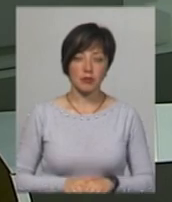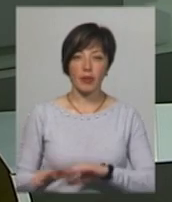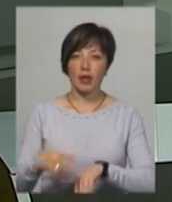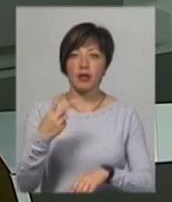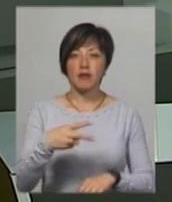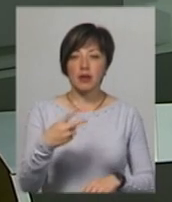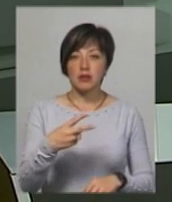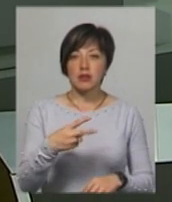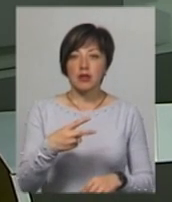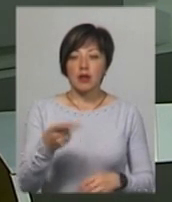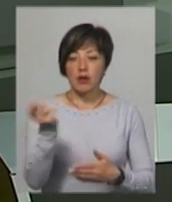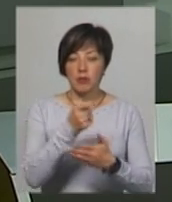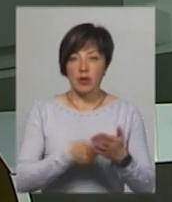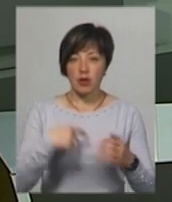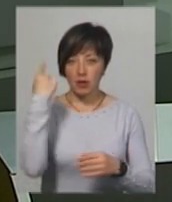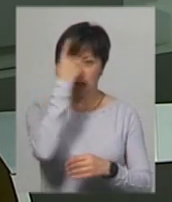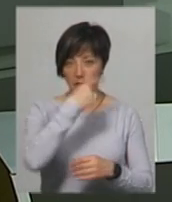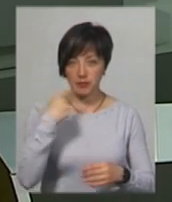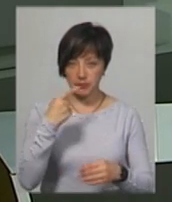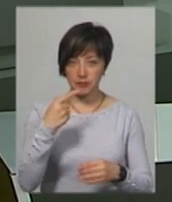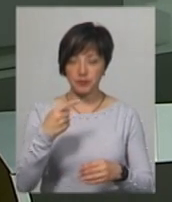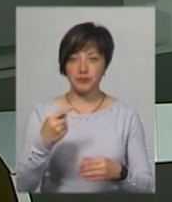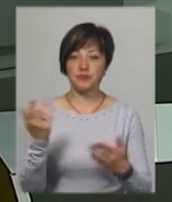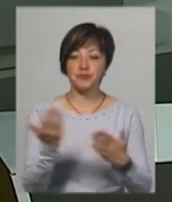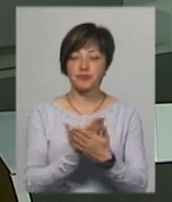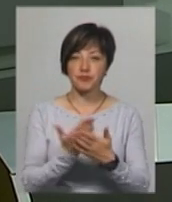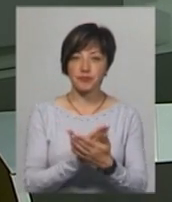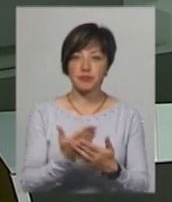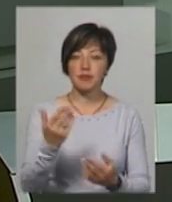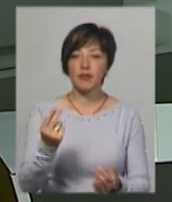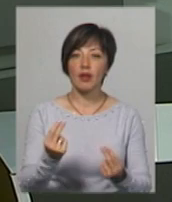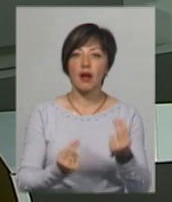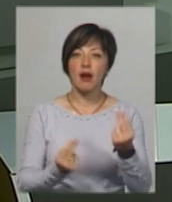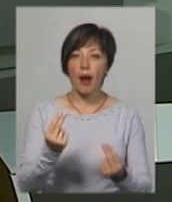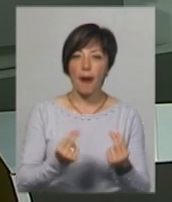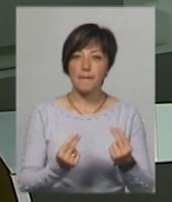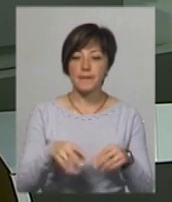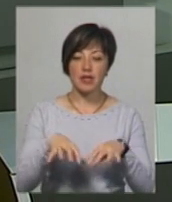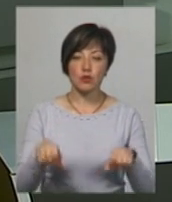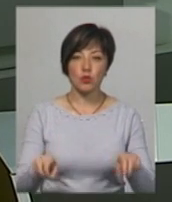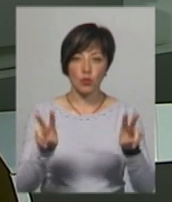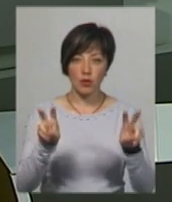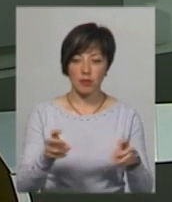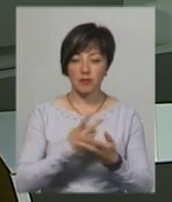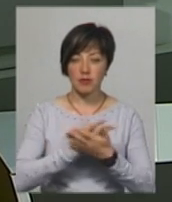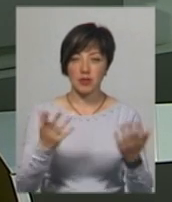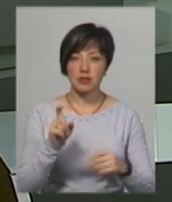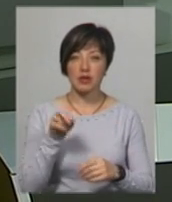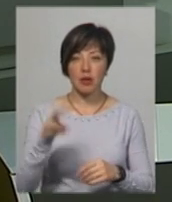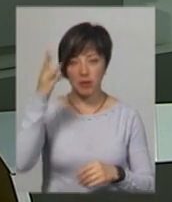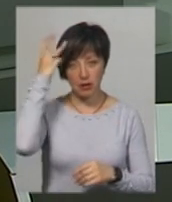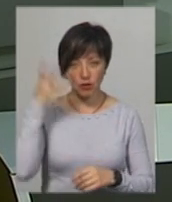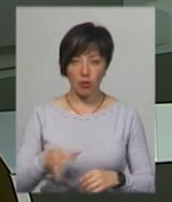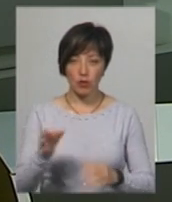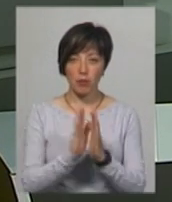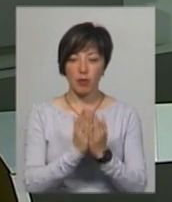20 робіт із зображенням акторів із серіалу «Гра престолів» та персонажами із коміксів представили сьогодні в виставковій залі Хмельницької